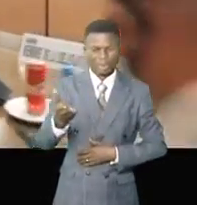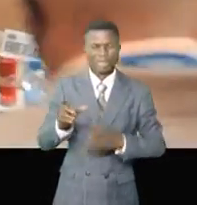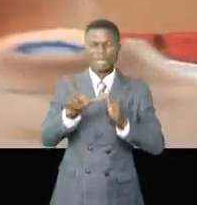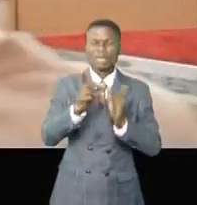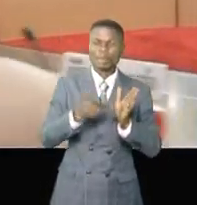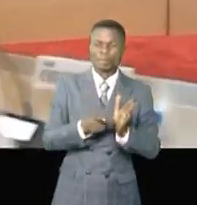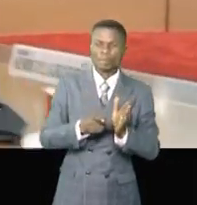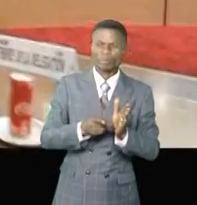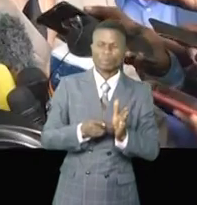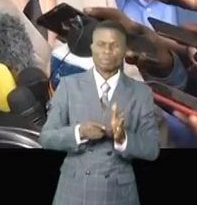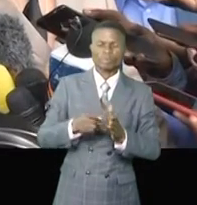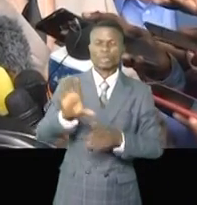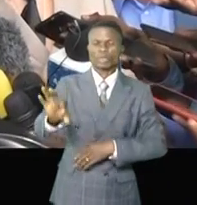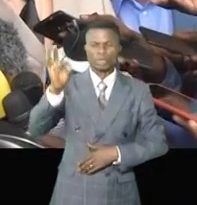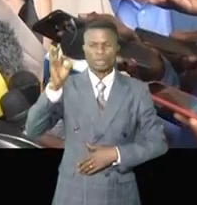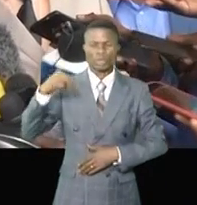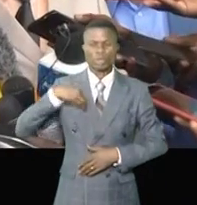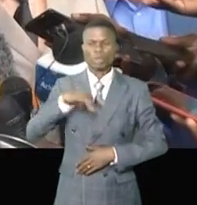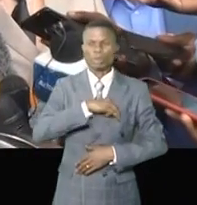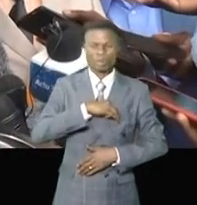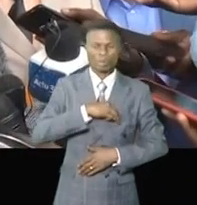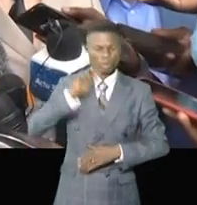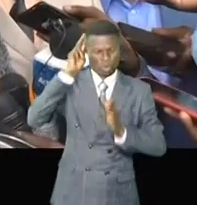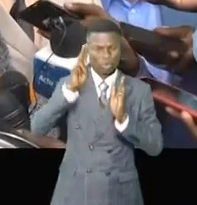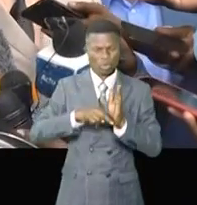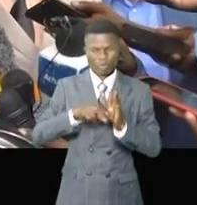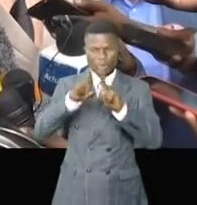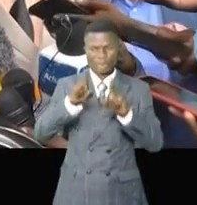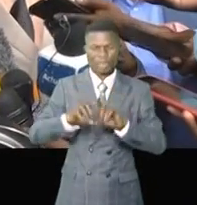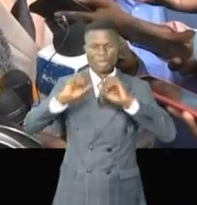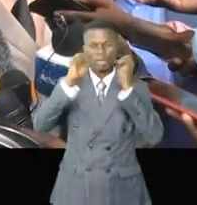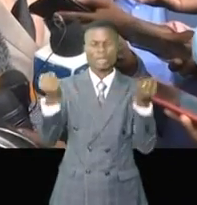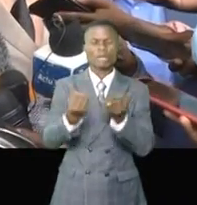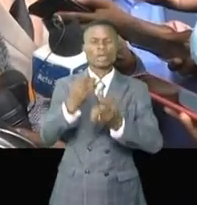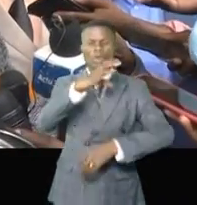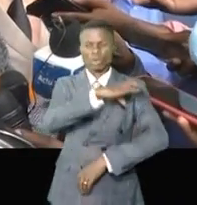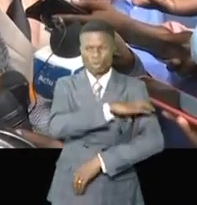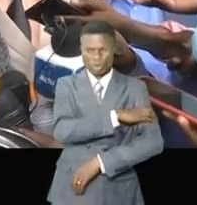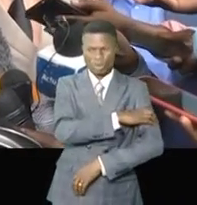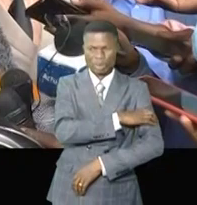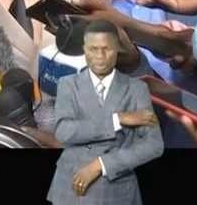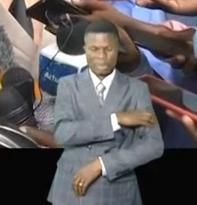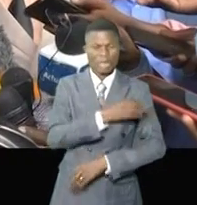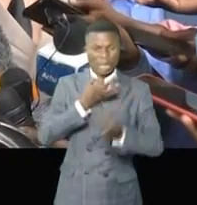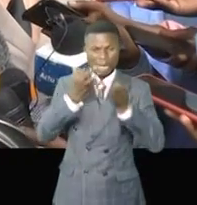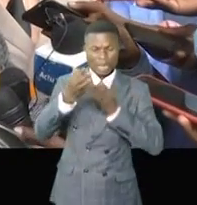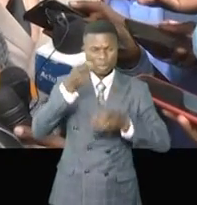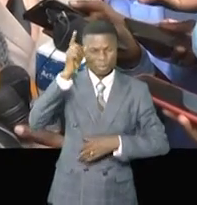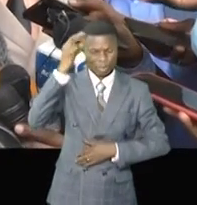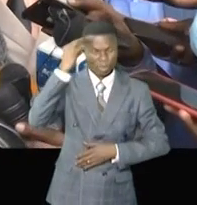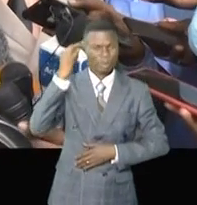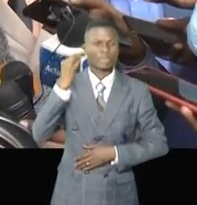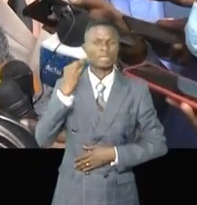principe dans la désignation des membres du gouvernement. Mais aussi la société civile a exprimé auprès du Premier